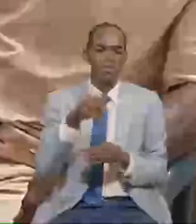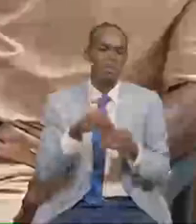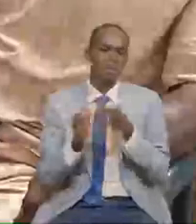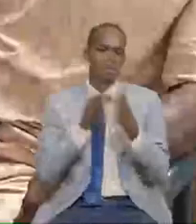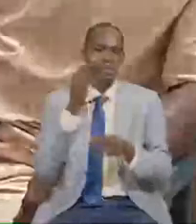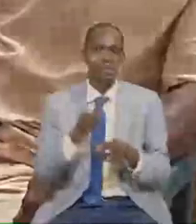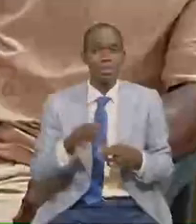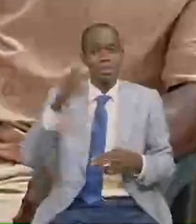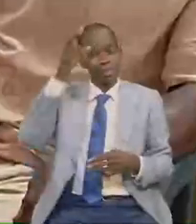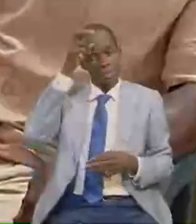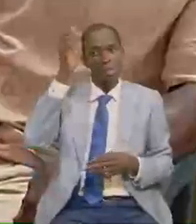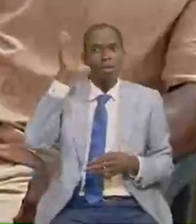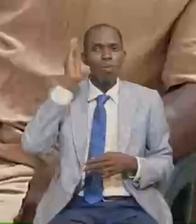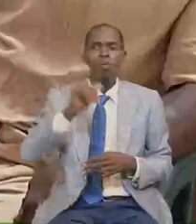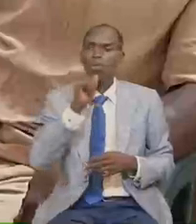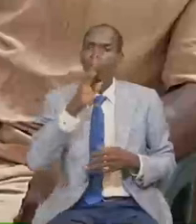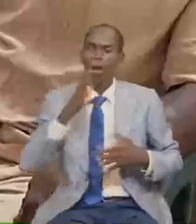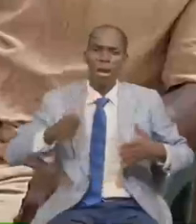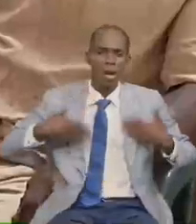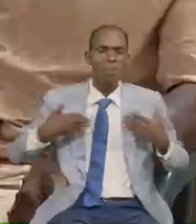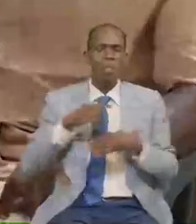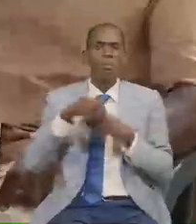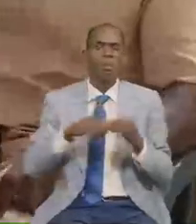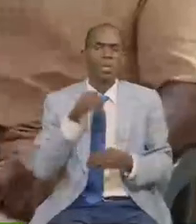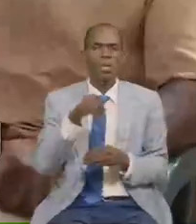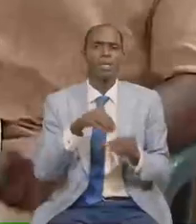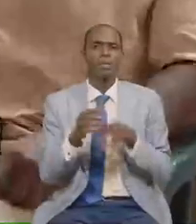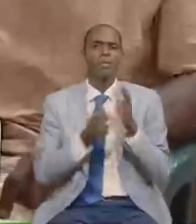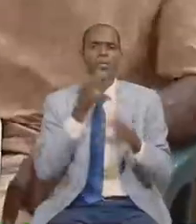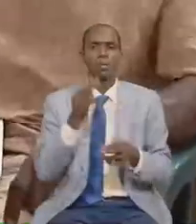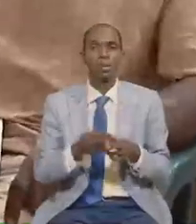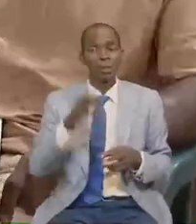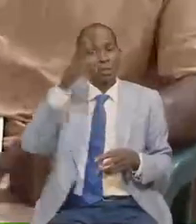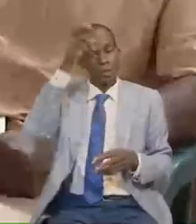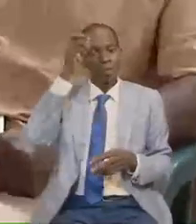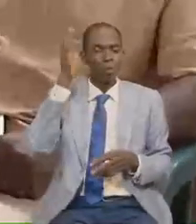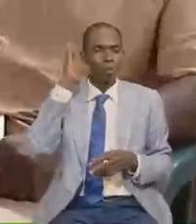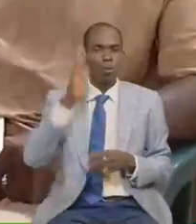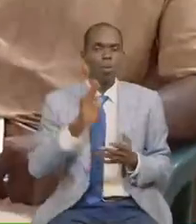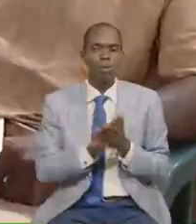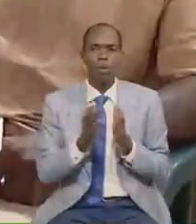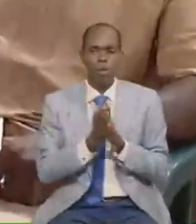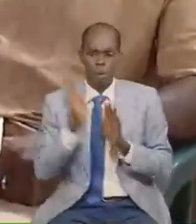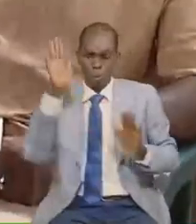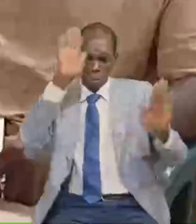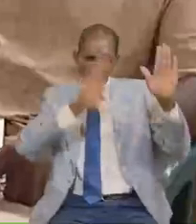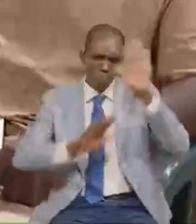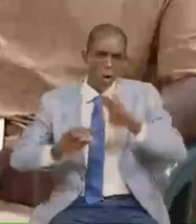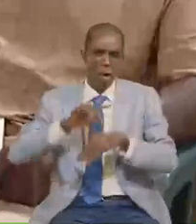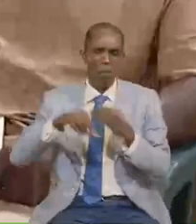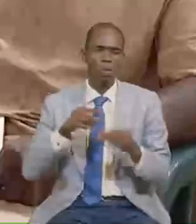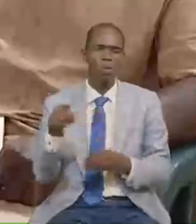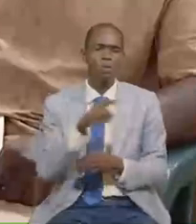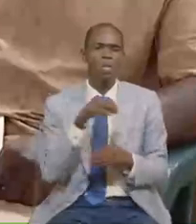Satan sera mécontent de toi. Satan sera anxieux et soucieux à cause de